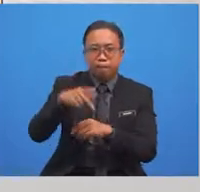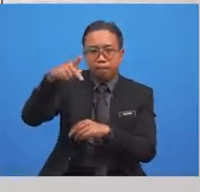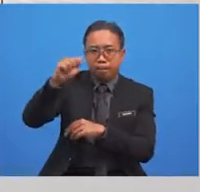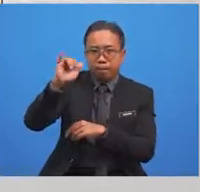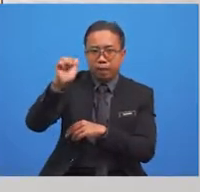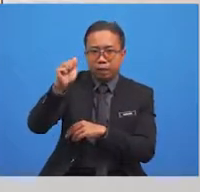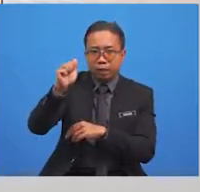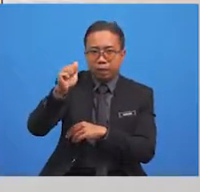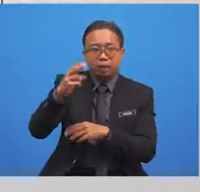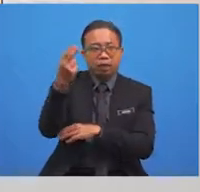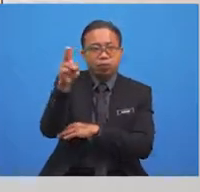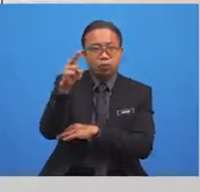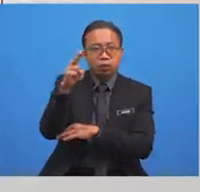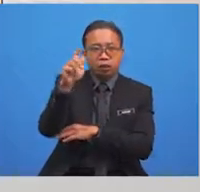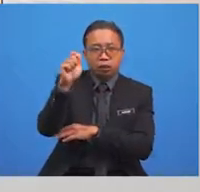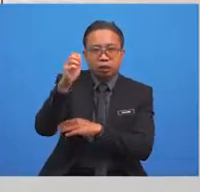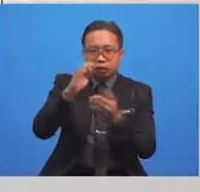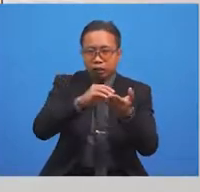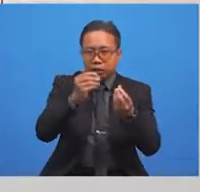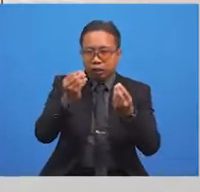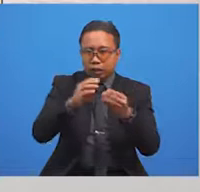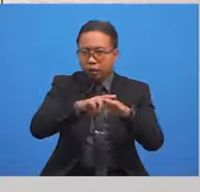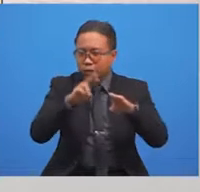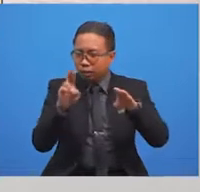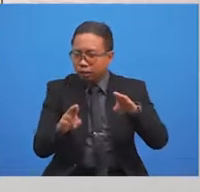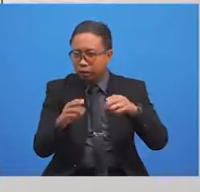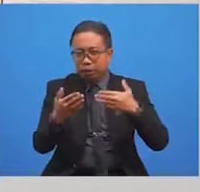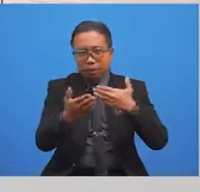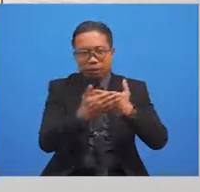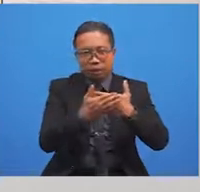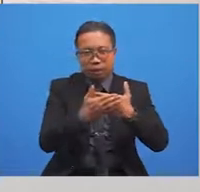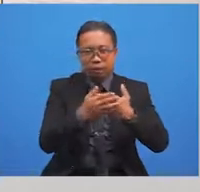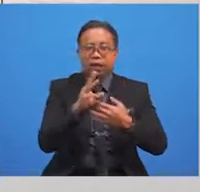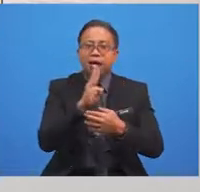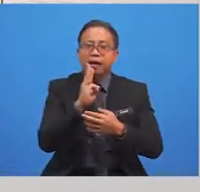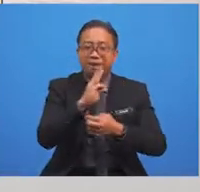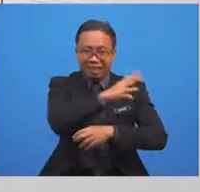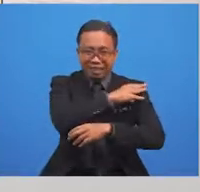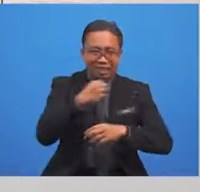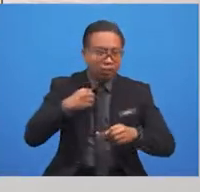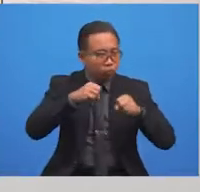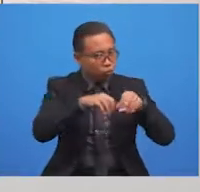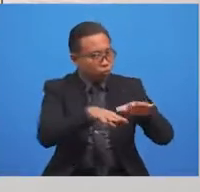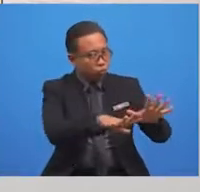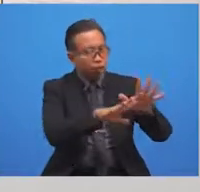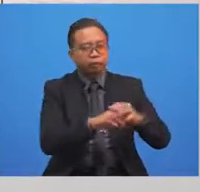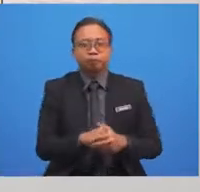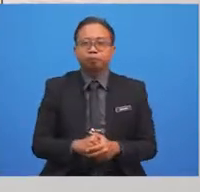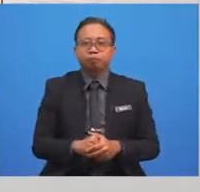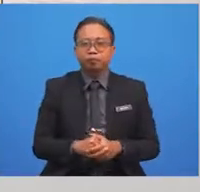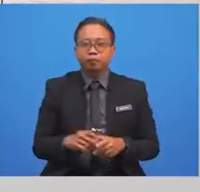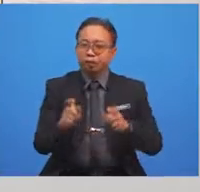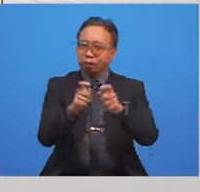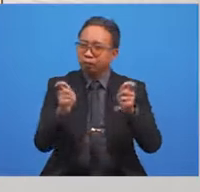bakau dan hutan tanah rendah yang berdekatan dengan air dan sungai. Lokasinya